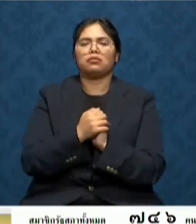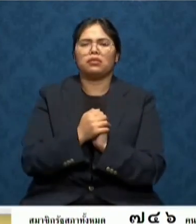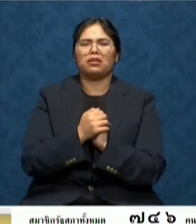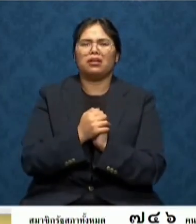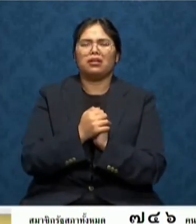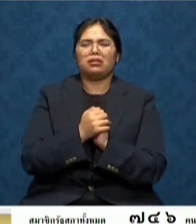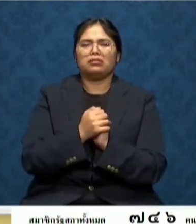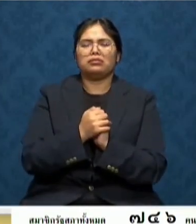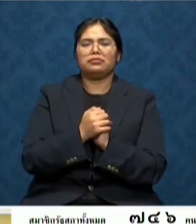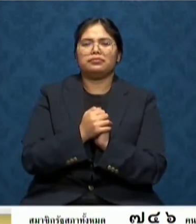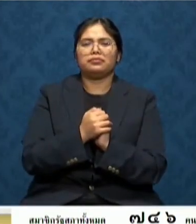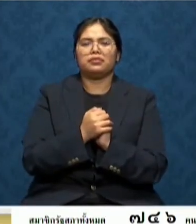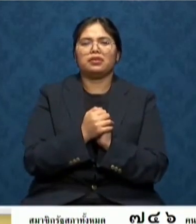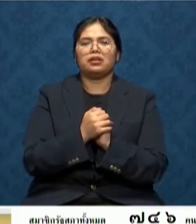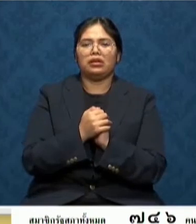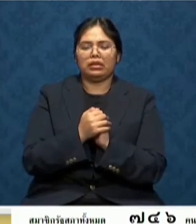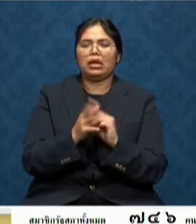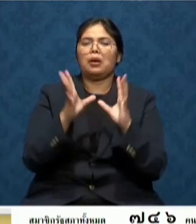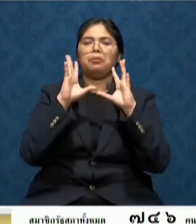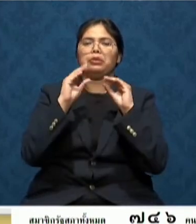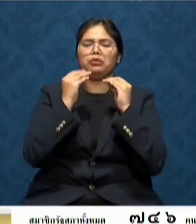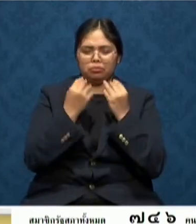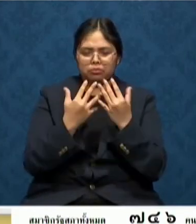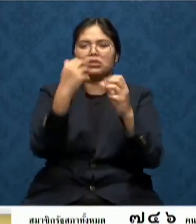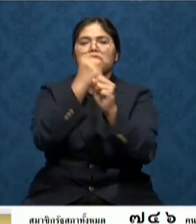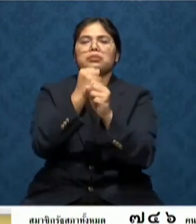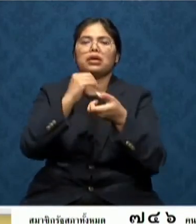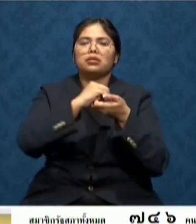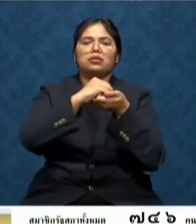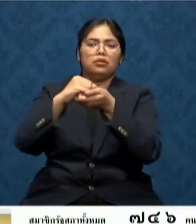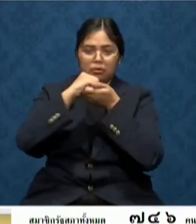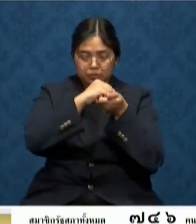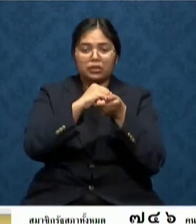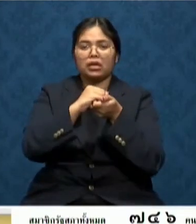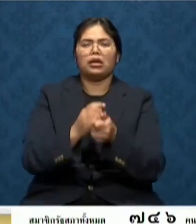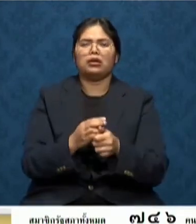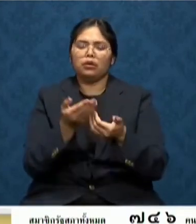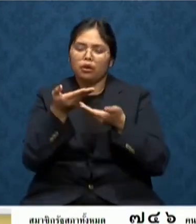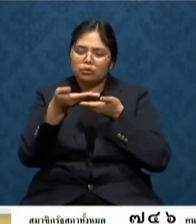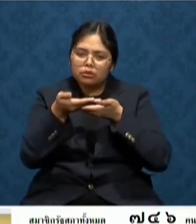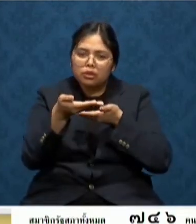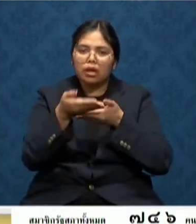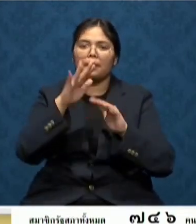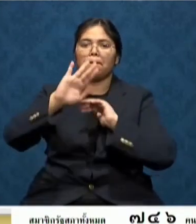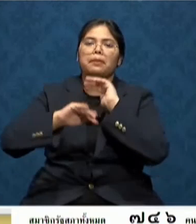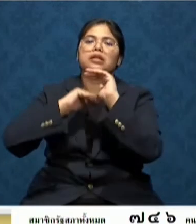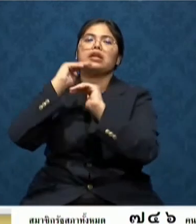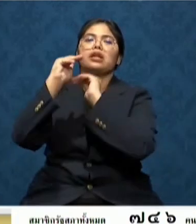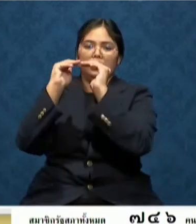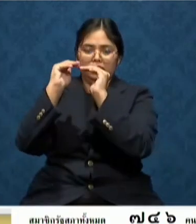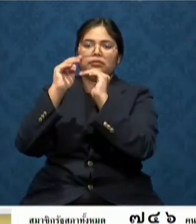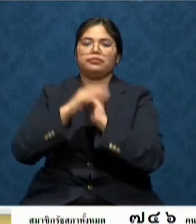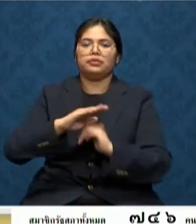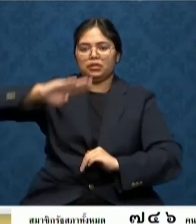แทนที่จะทำให้บรรยากาติในการทำงานรวมกันในการเจรยาจาร์ในการพัฒนาสถาบัน